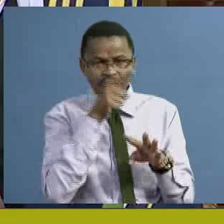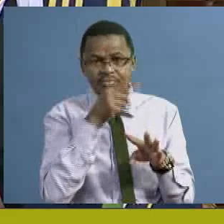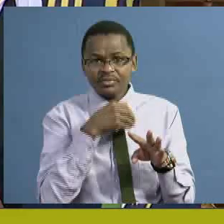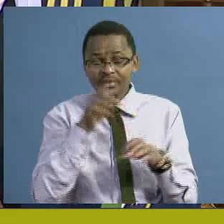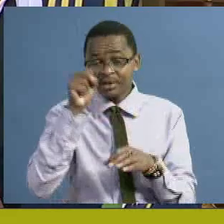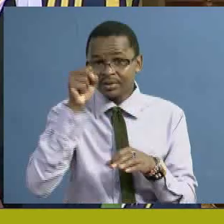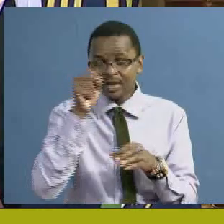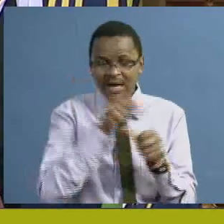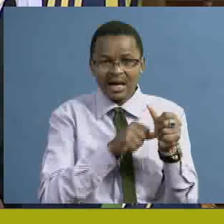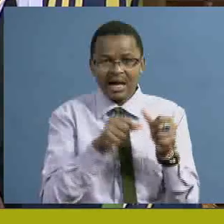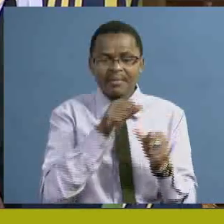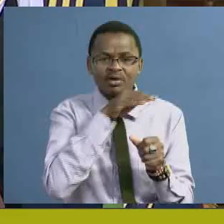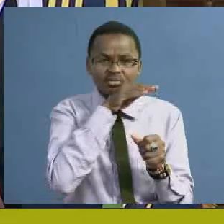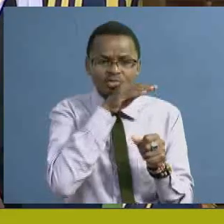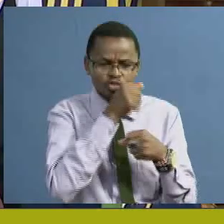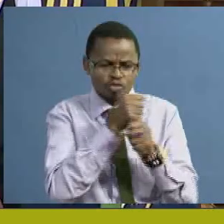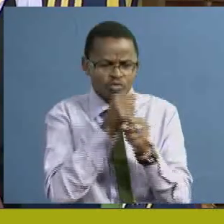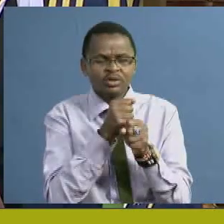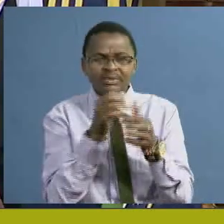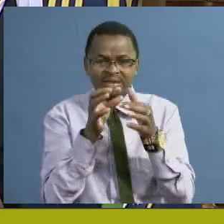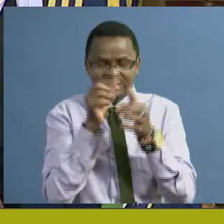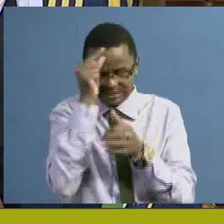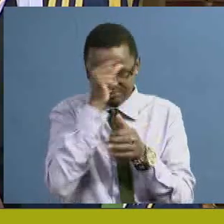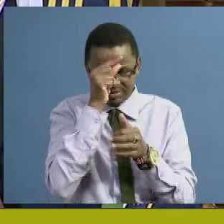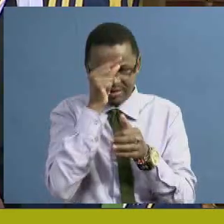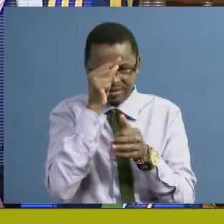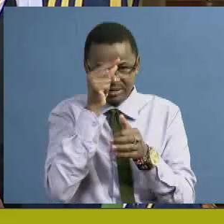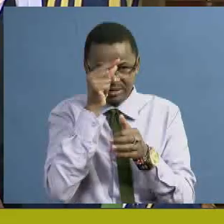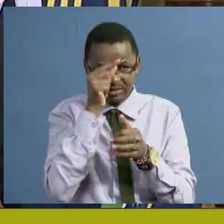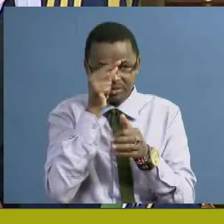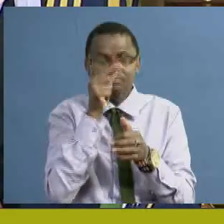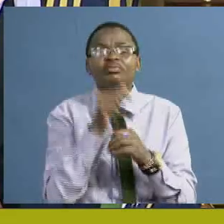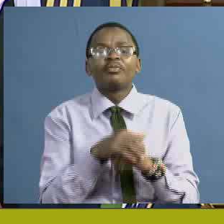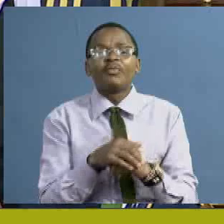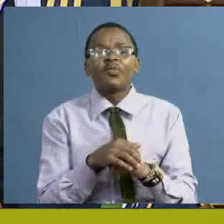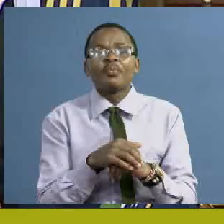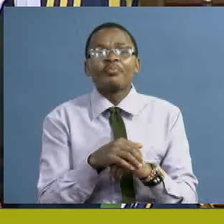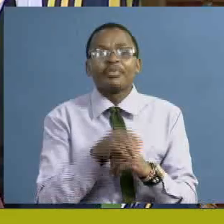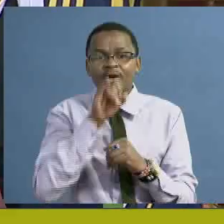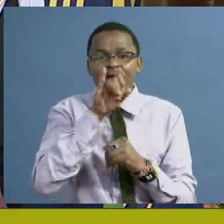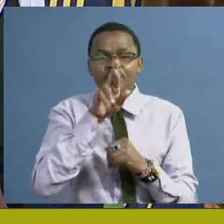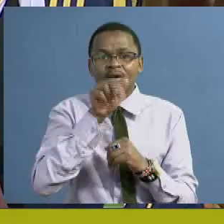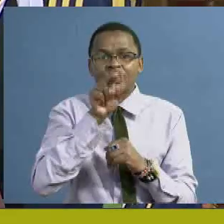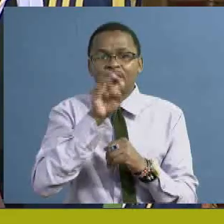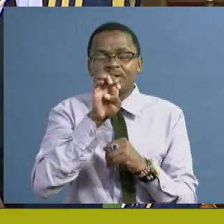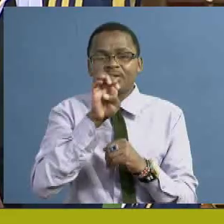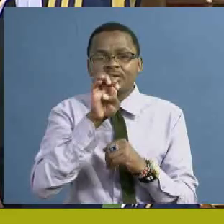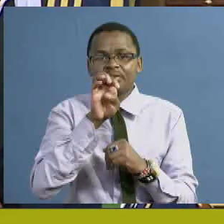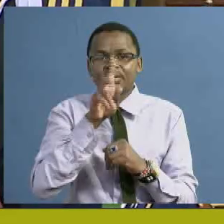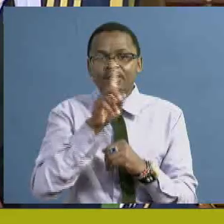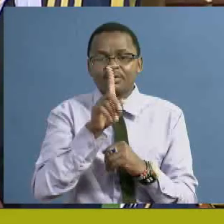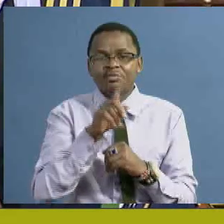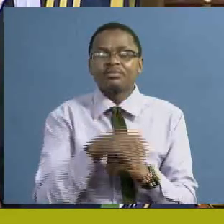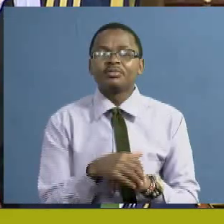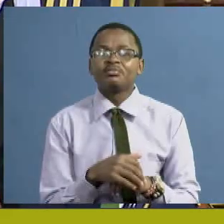mchecheto wa kisiasa kuhusiana na Odinga kufanya kazi na serikali utaendelea kuwepo. Irene Mwangi, KUTV,